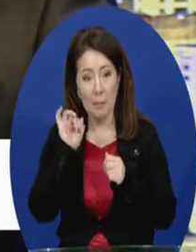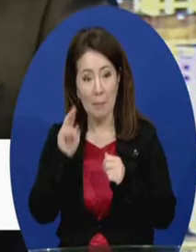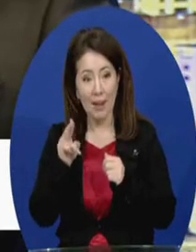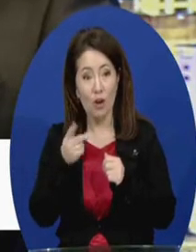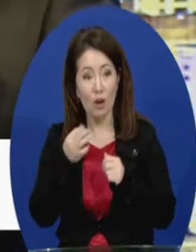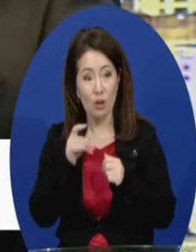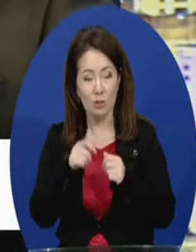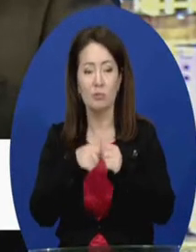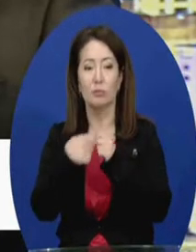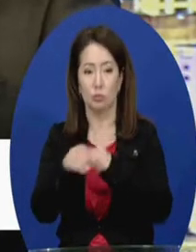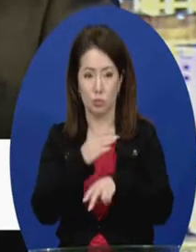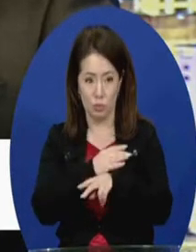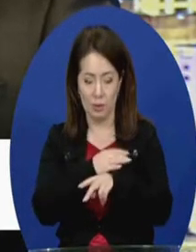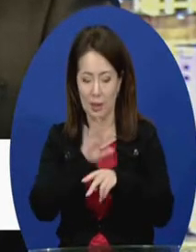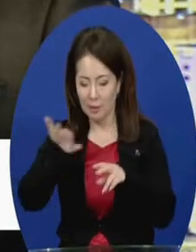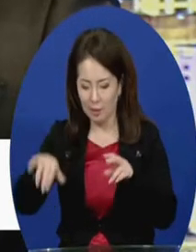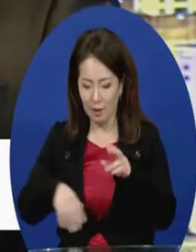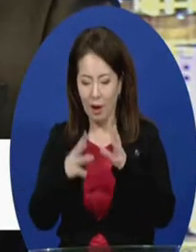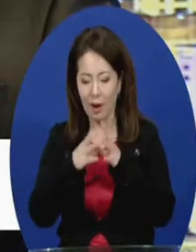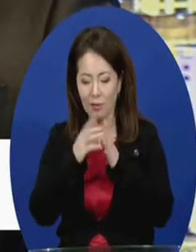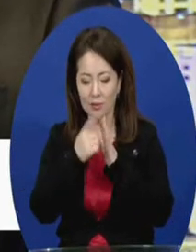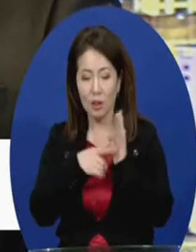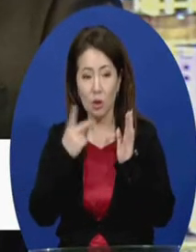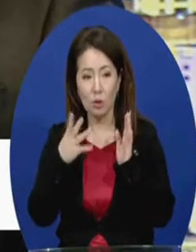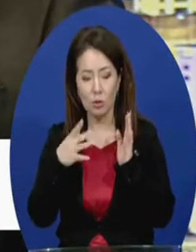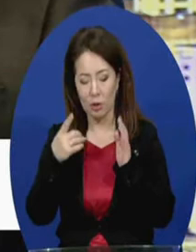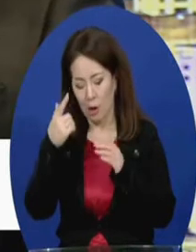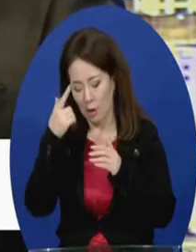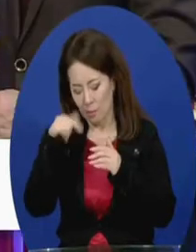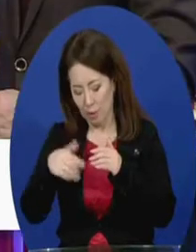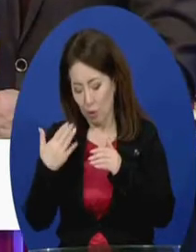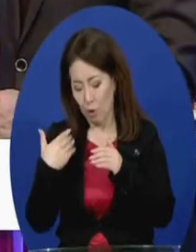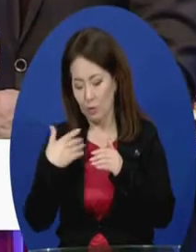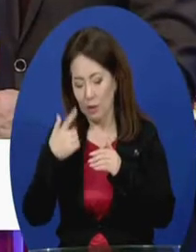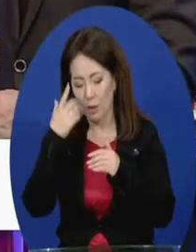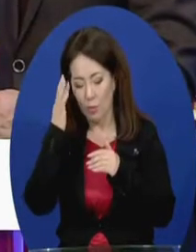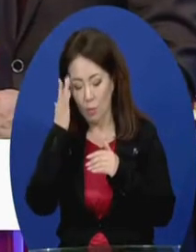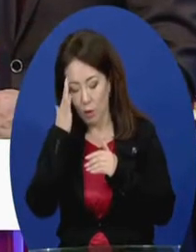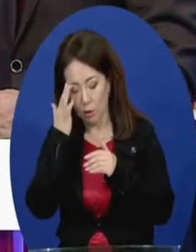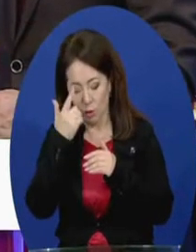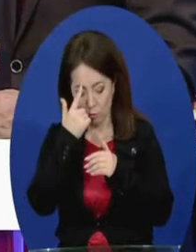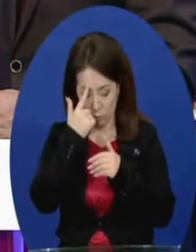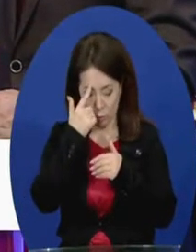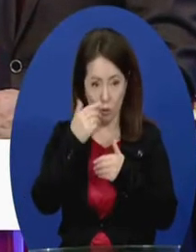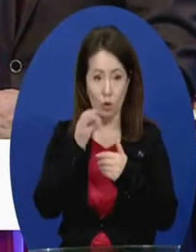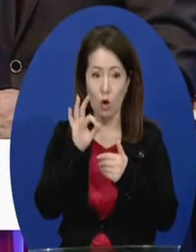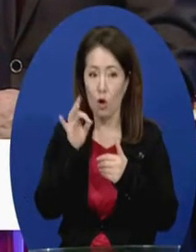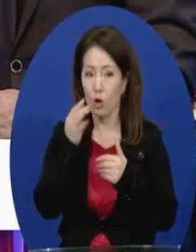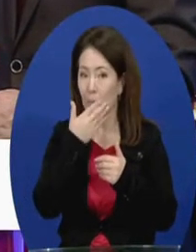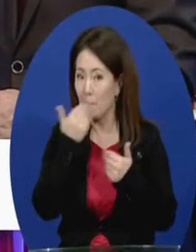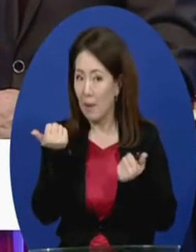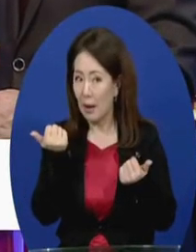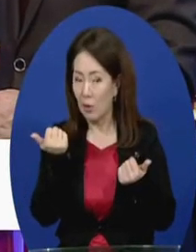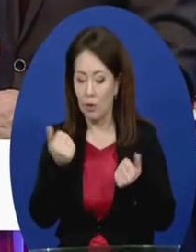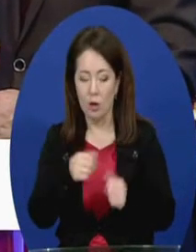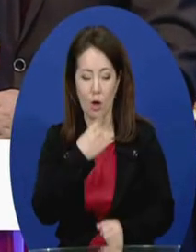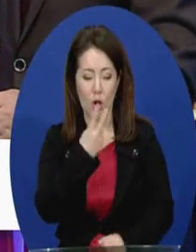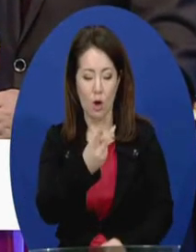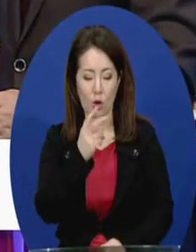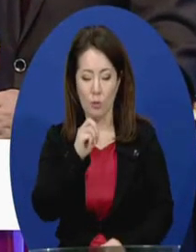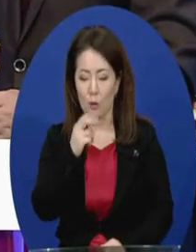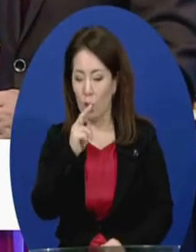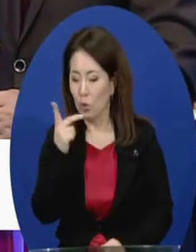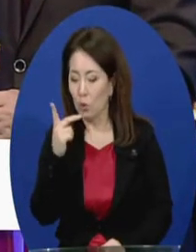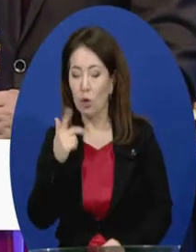10-р сарын 24-нд Эрдэнэс 5 толгой хувьцаат компани ямар ч гадаад дотоод өргөө болсон. 2023 онд гэхэд бид бол